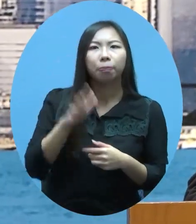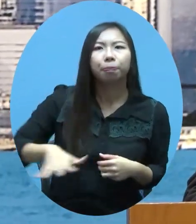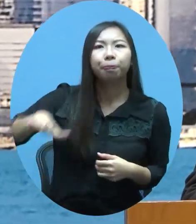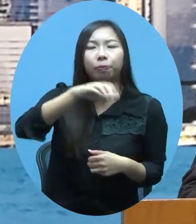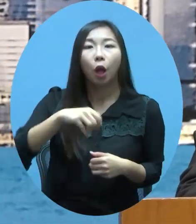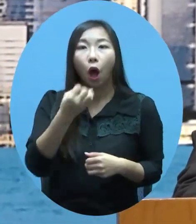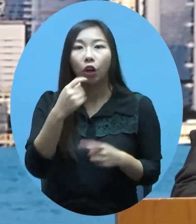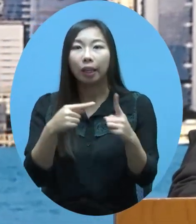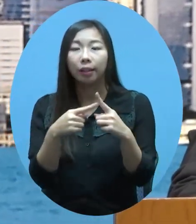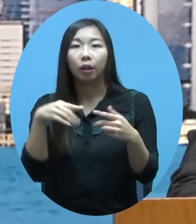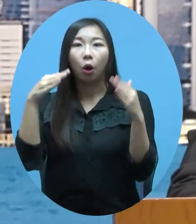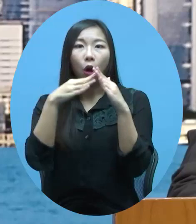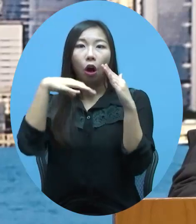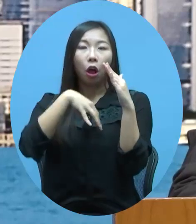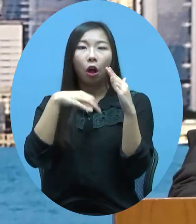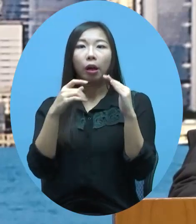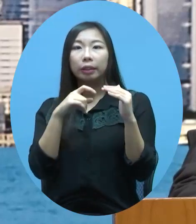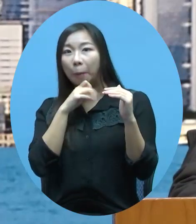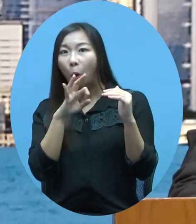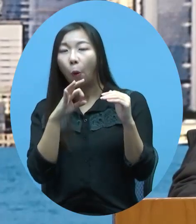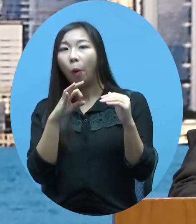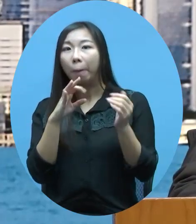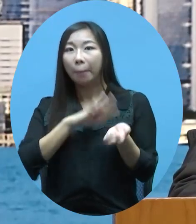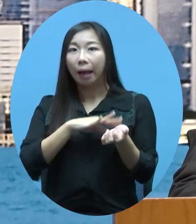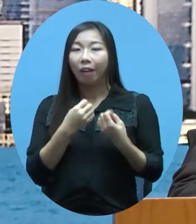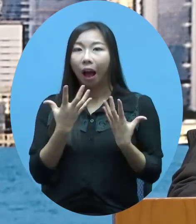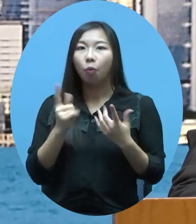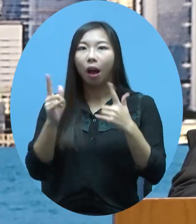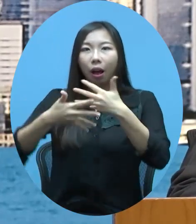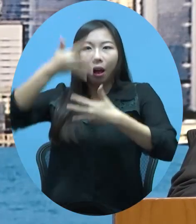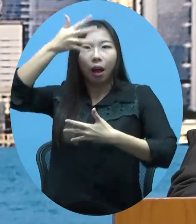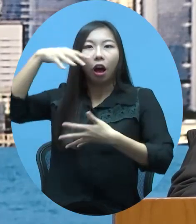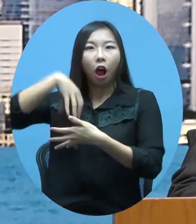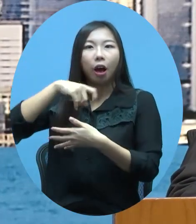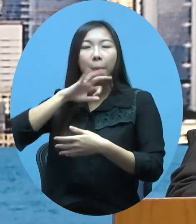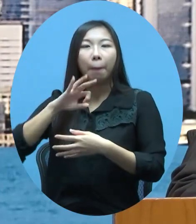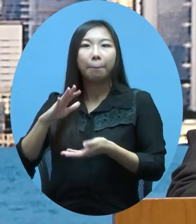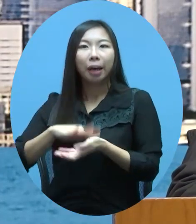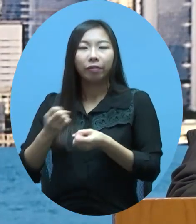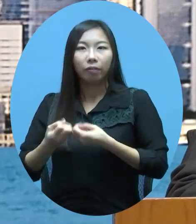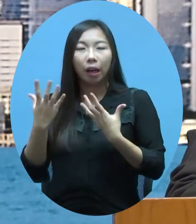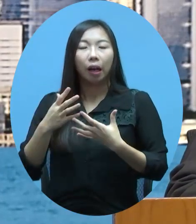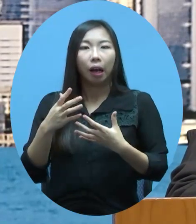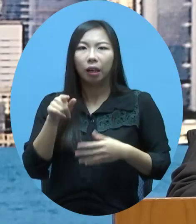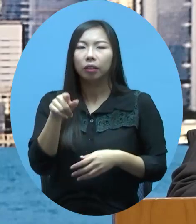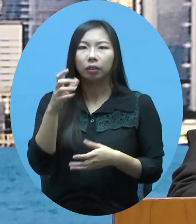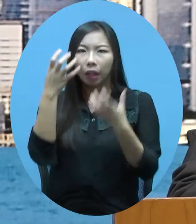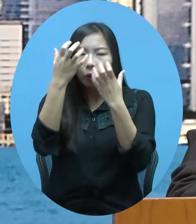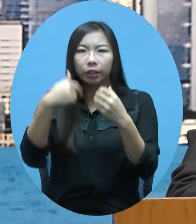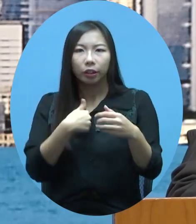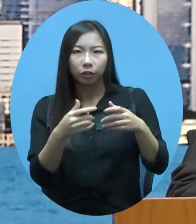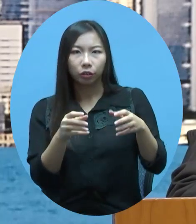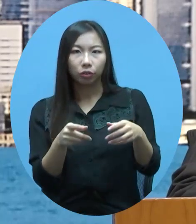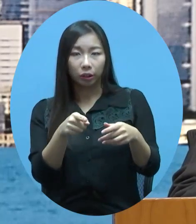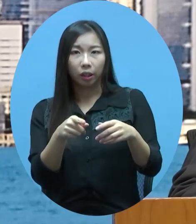無論屋企有冇，或者係個大廈有冇一啲確診嘅個案咧，都希望將嗰個 U 型嘅聚水器係住滿